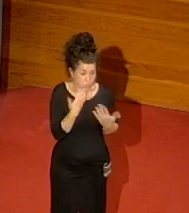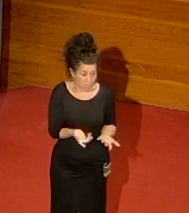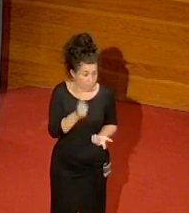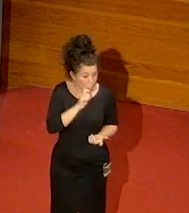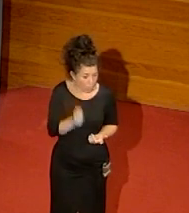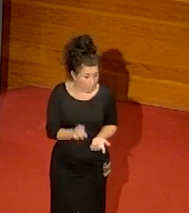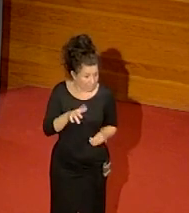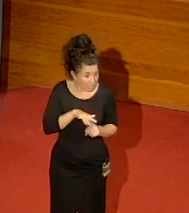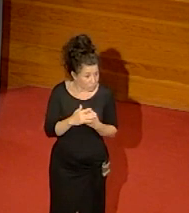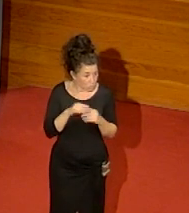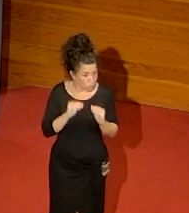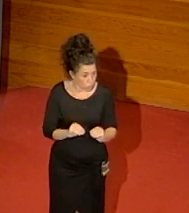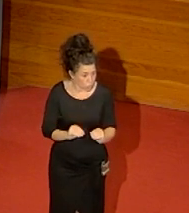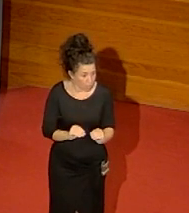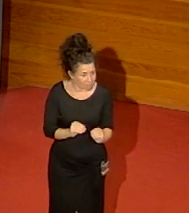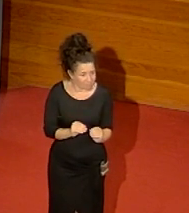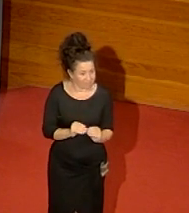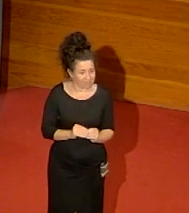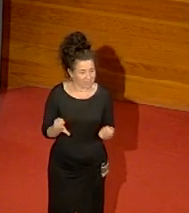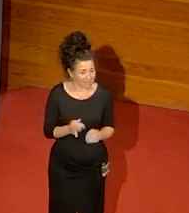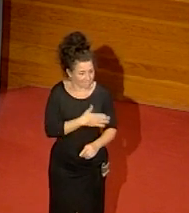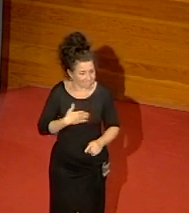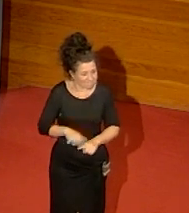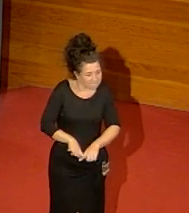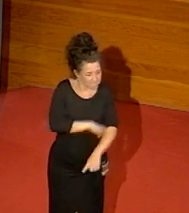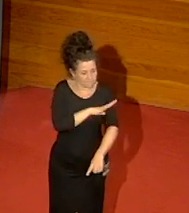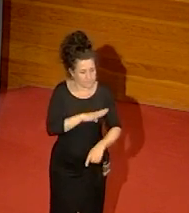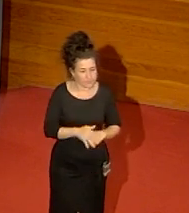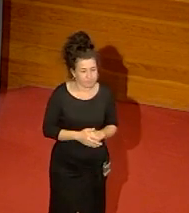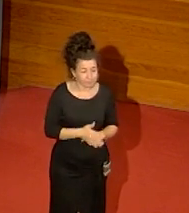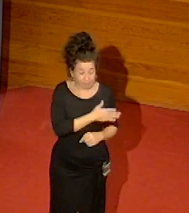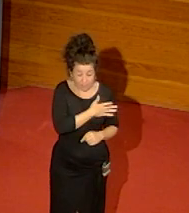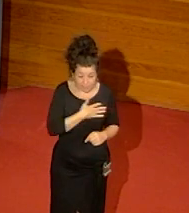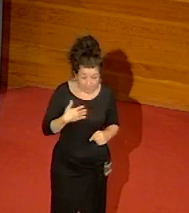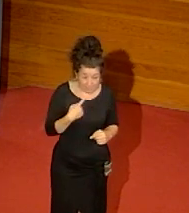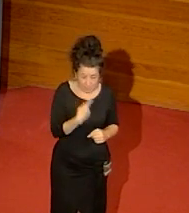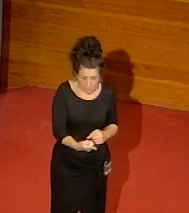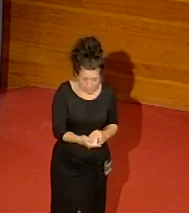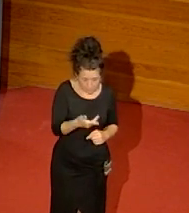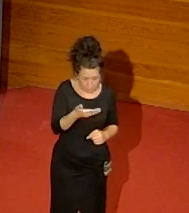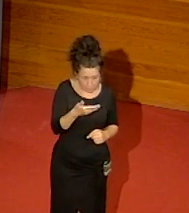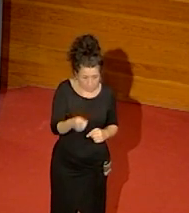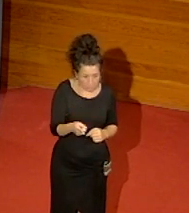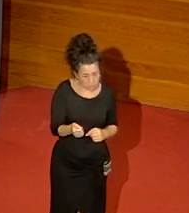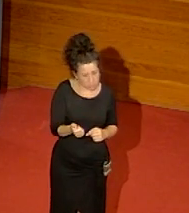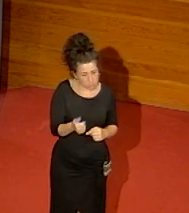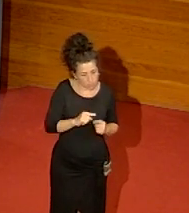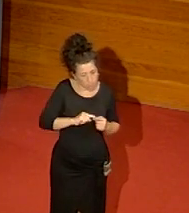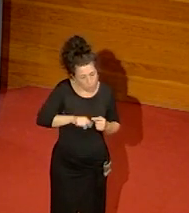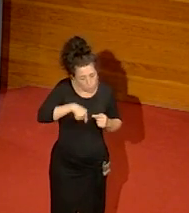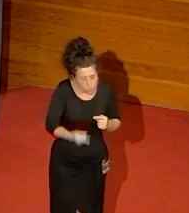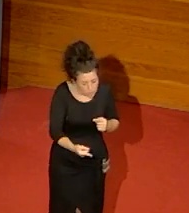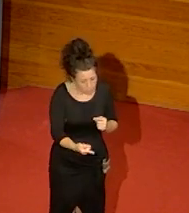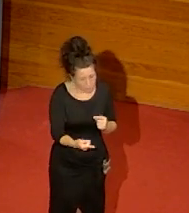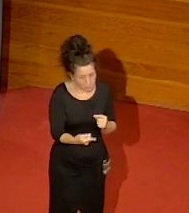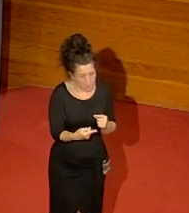horrekiko. Eta azpimarratu nahi dut kobertura hau izan zela epe luzeko kobertura duten ondorioz, hau da, demora asko